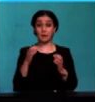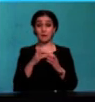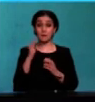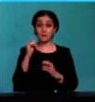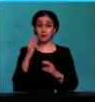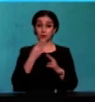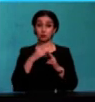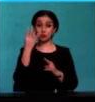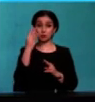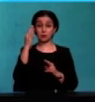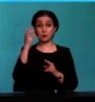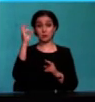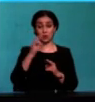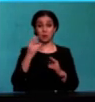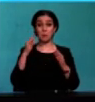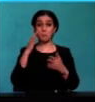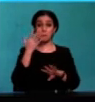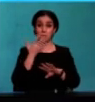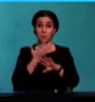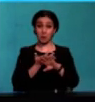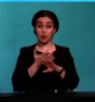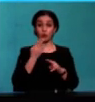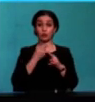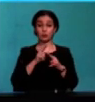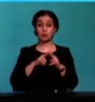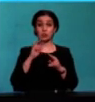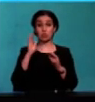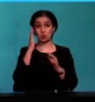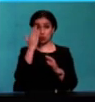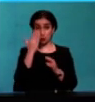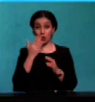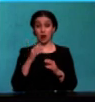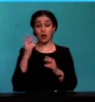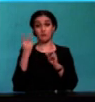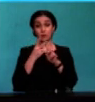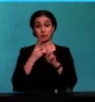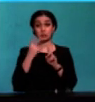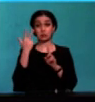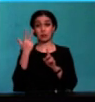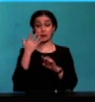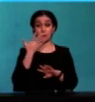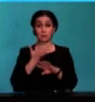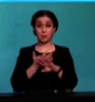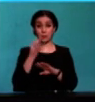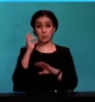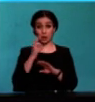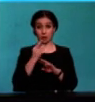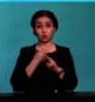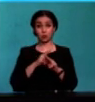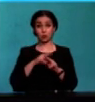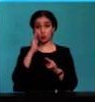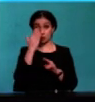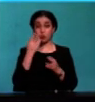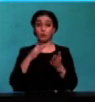выпускает 4% бракованных стекол, вторая фабрика 3% бракованных стекол. Найдите вероятность того, что